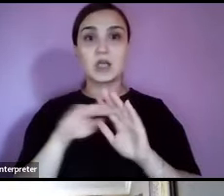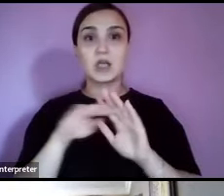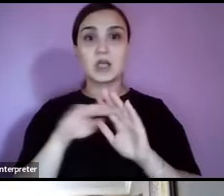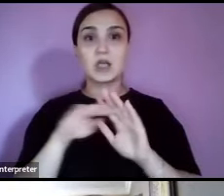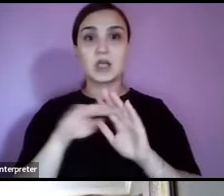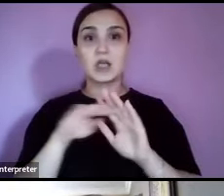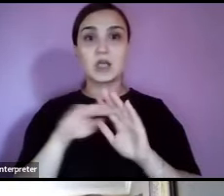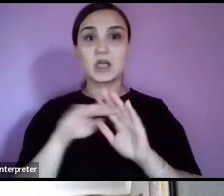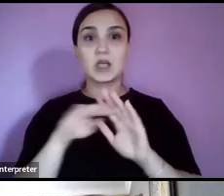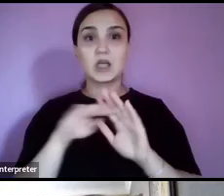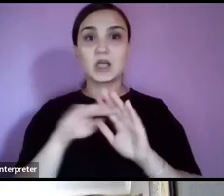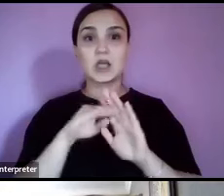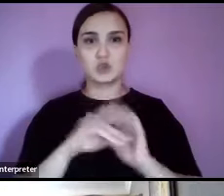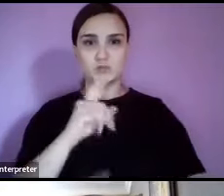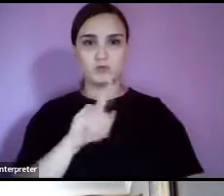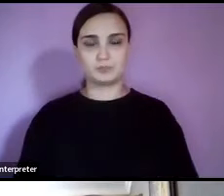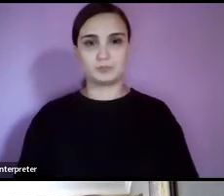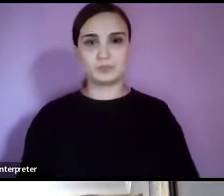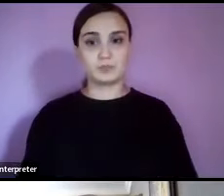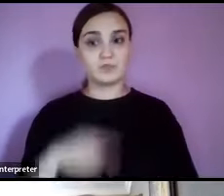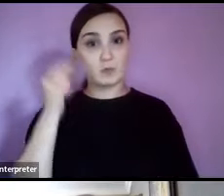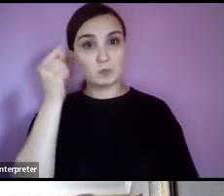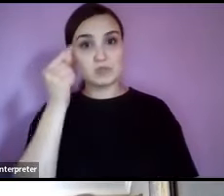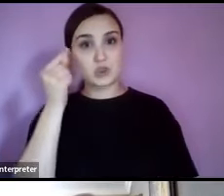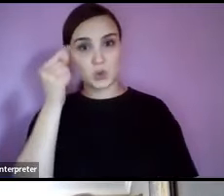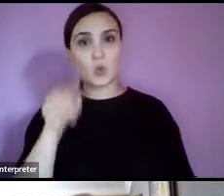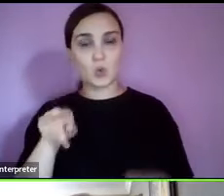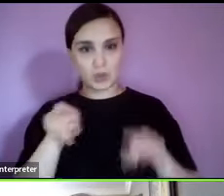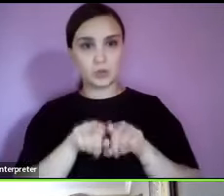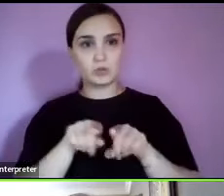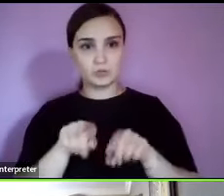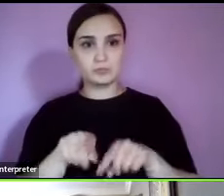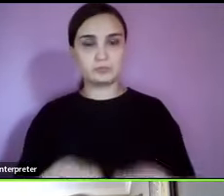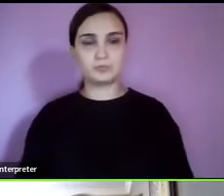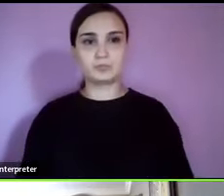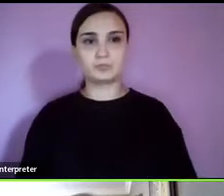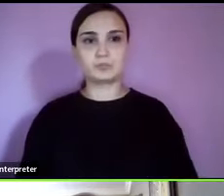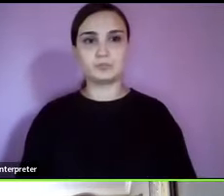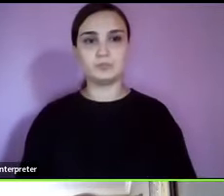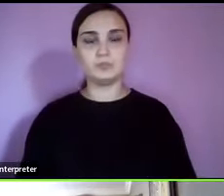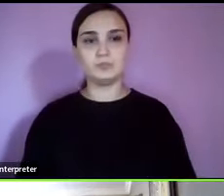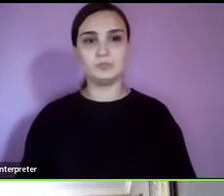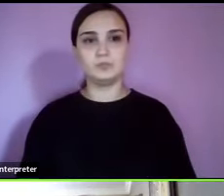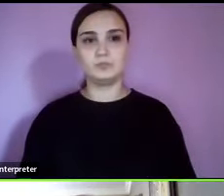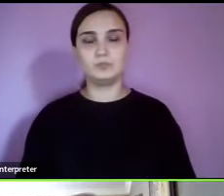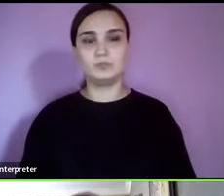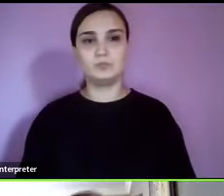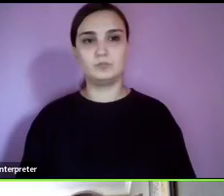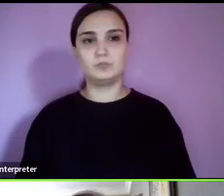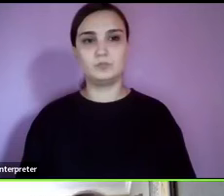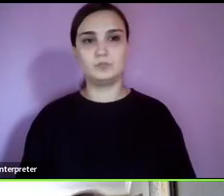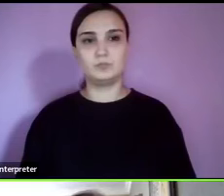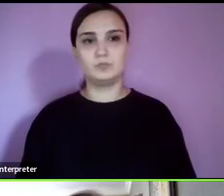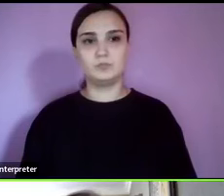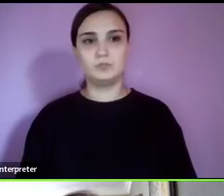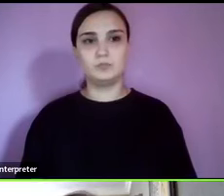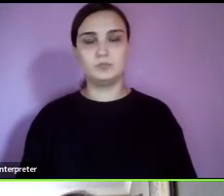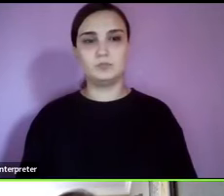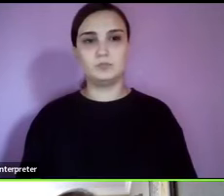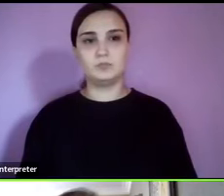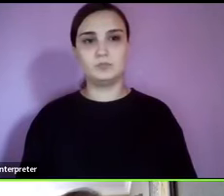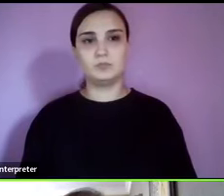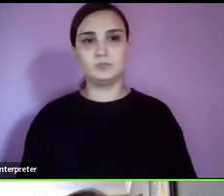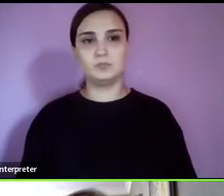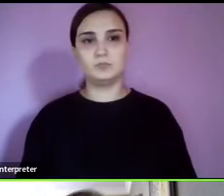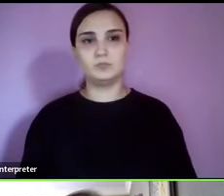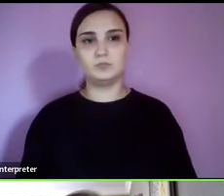ისე ფიზიკურად. If it's possible, I really encourage you to put an alarm clock in